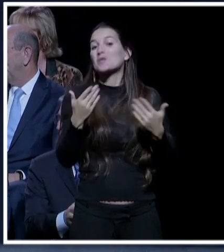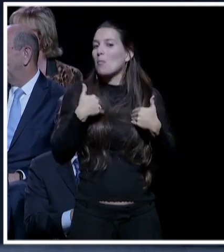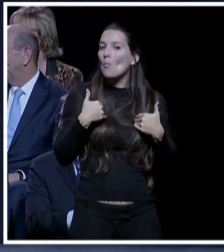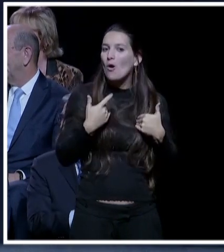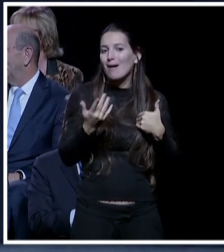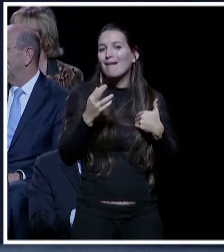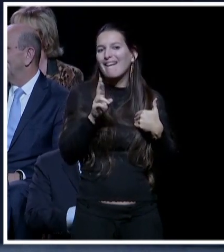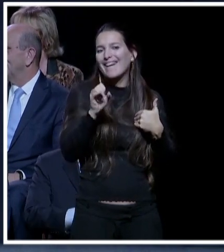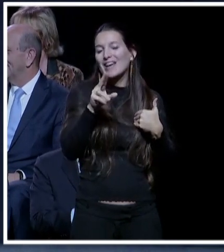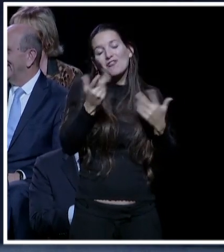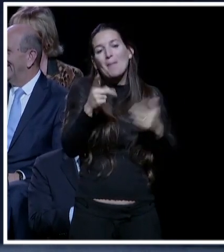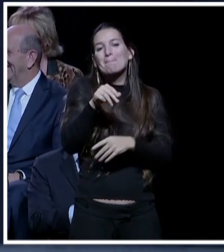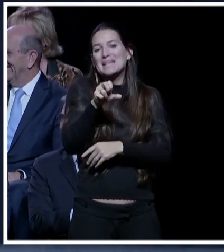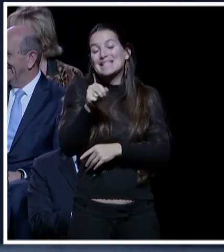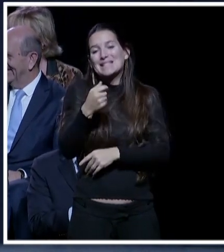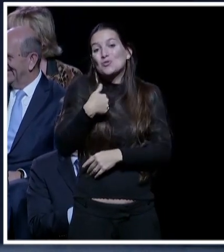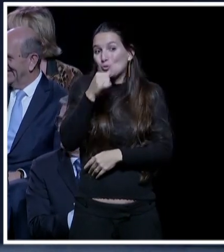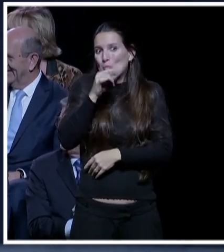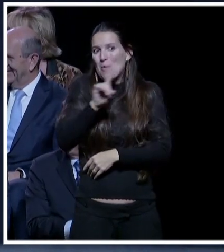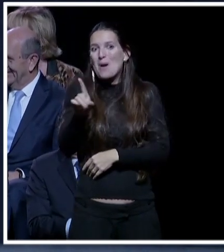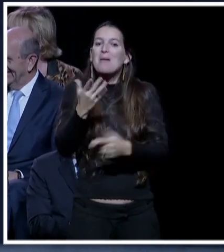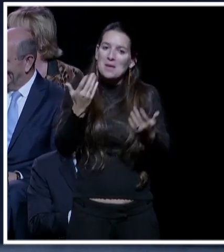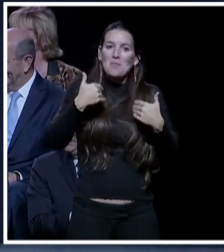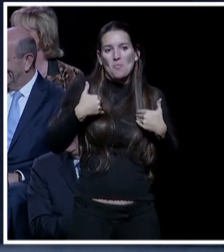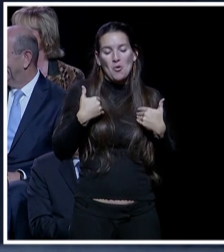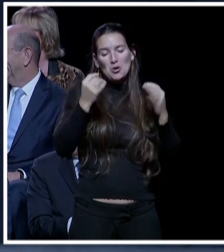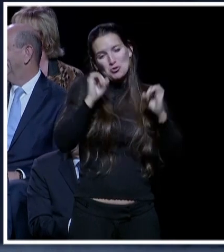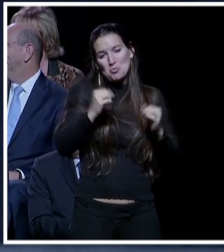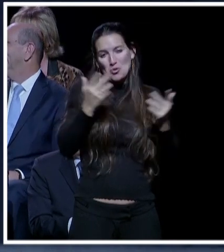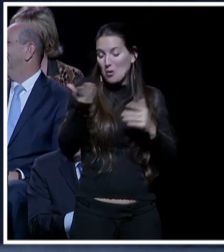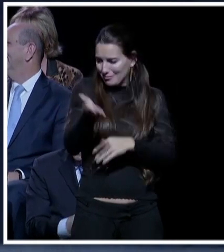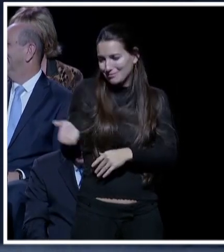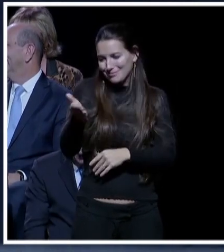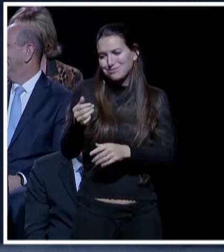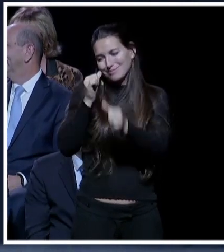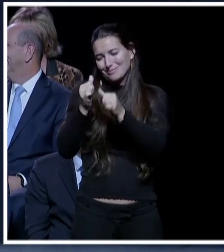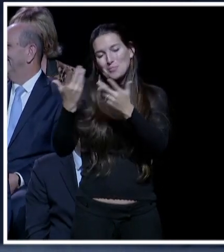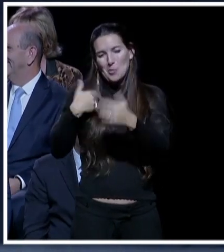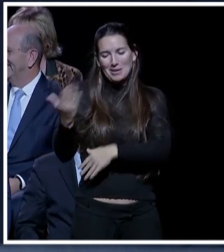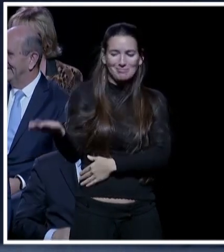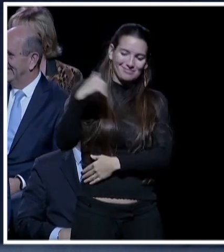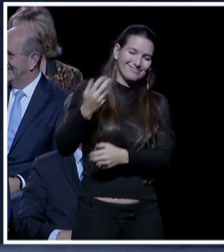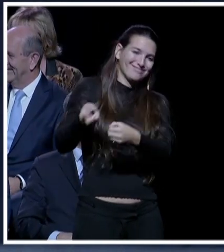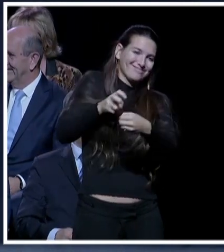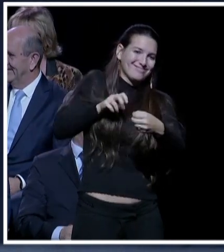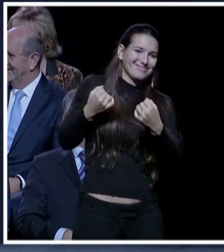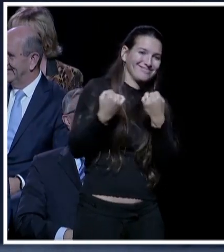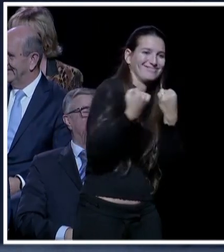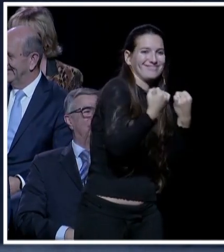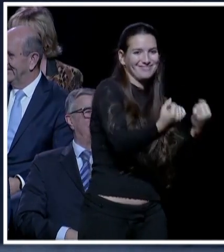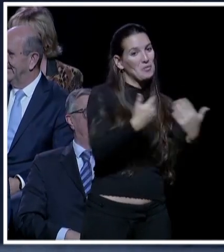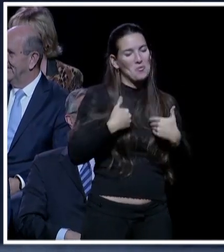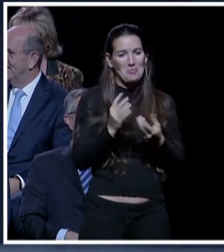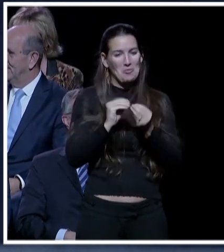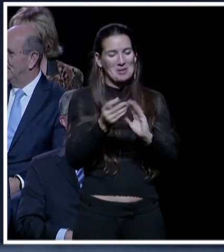de pastis, je peux conduire pour ramener mes troupes voilà, sans être ennuyée par des contrôles